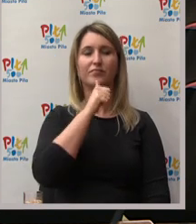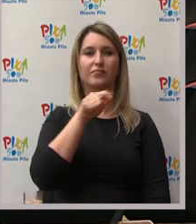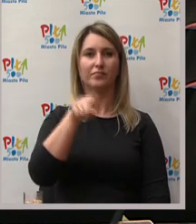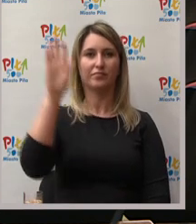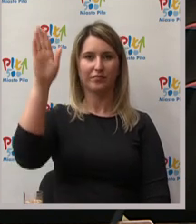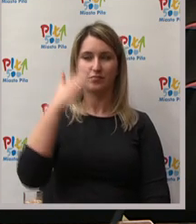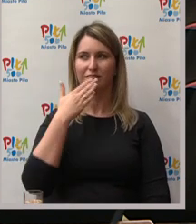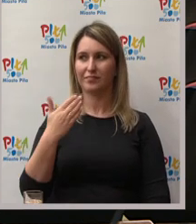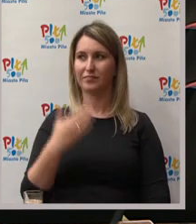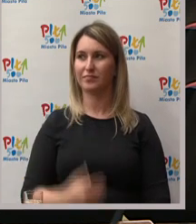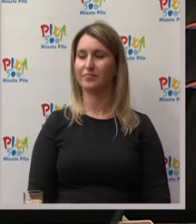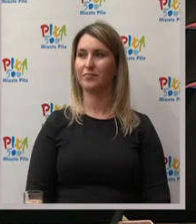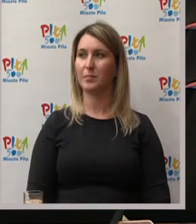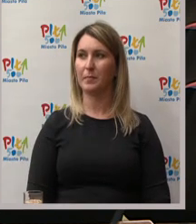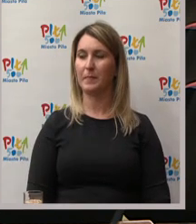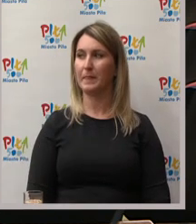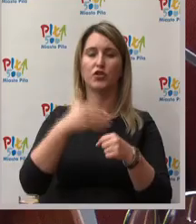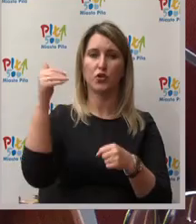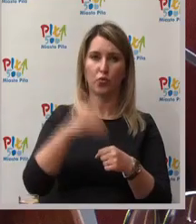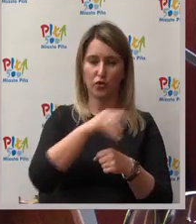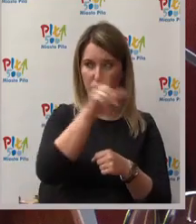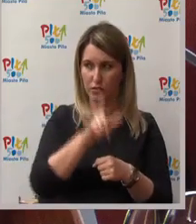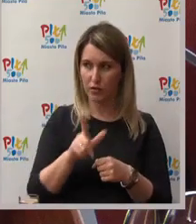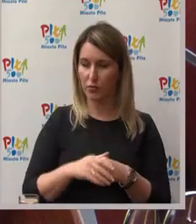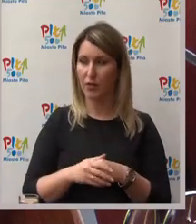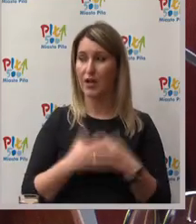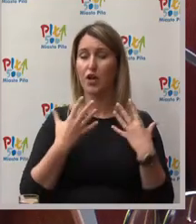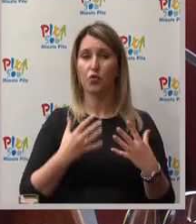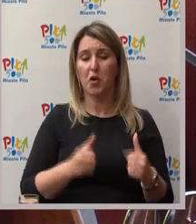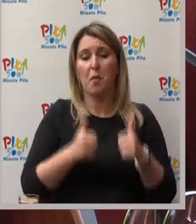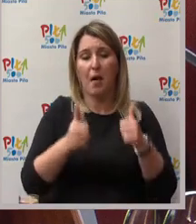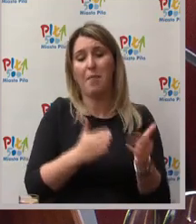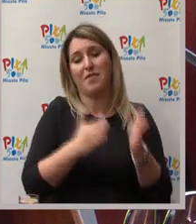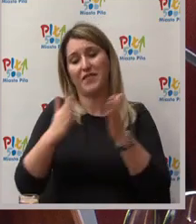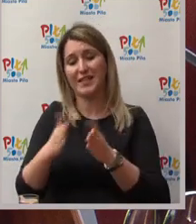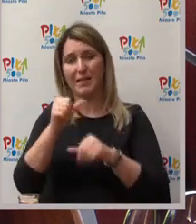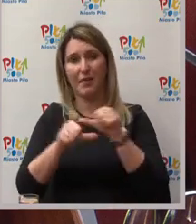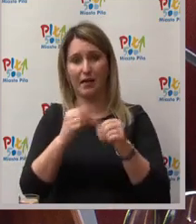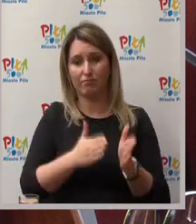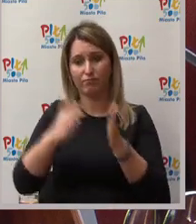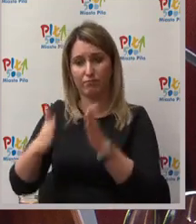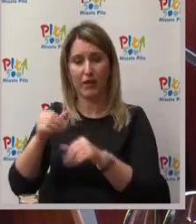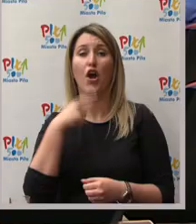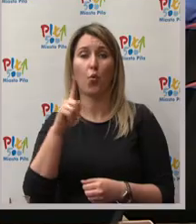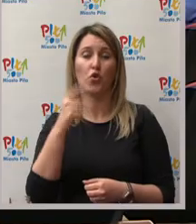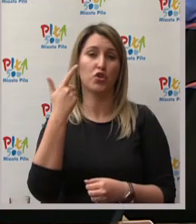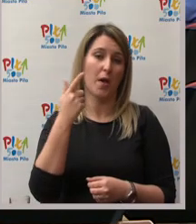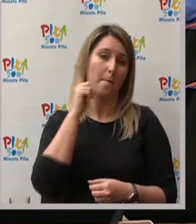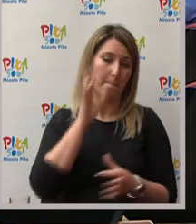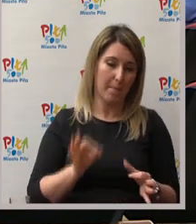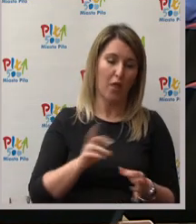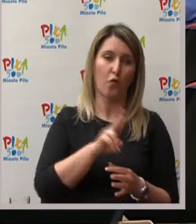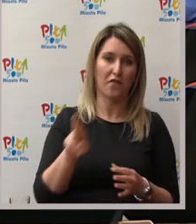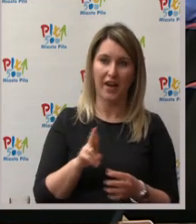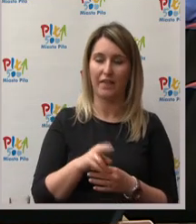finalnie decydować m.in. o wysokości taryf za wodę i odprowadzanie ścieków. Zdaniem samorządowców jest niekonstytucyjna i nakłada na gminy drakoński